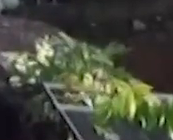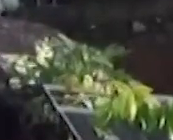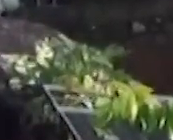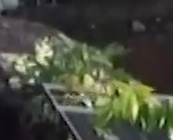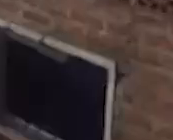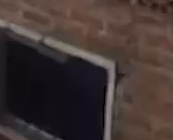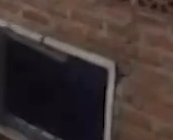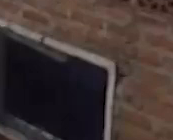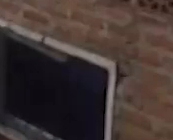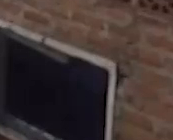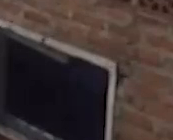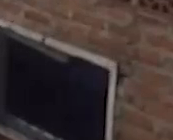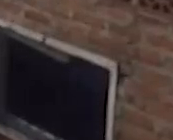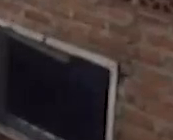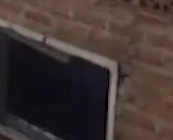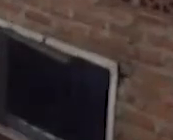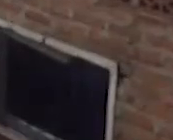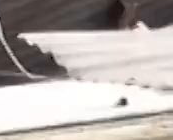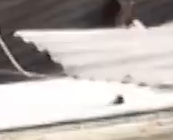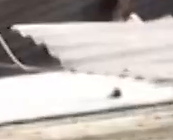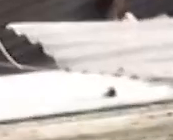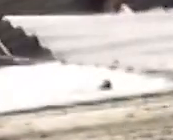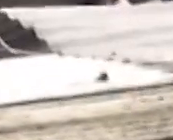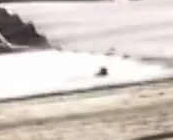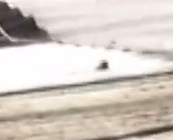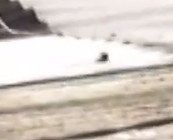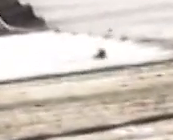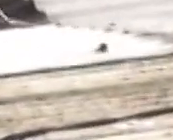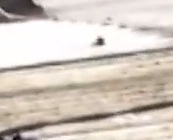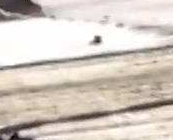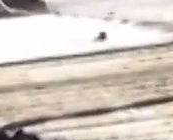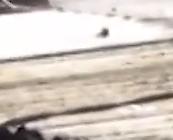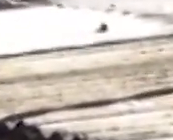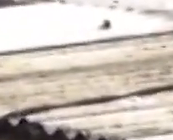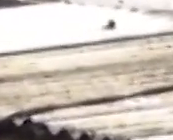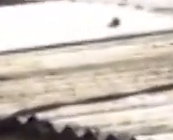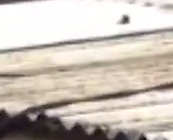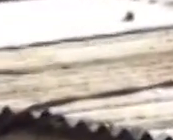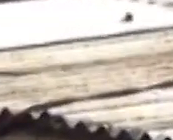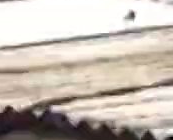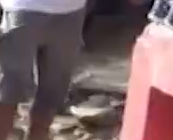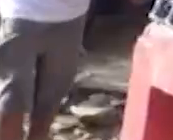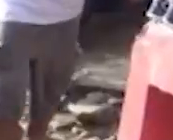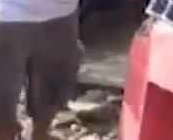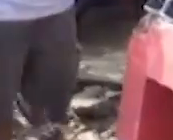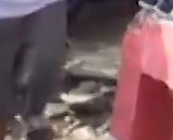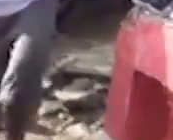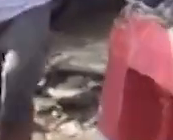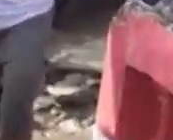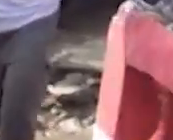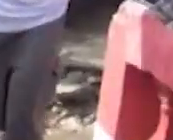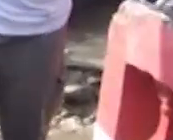Korban yang tengah berada di ruangan belakang tak sempat menyelamatkan diri. Sementara suami korban dan anaknya selamat.